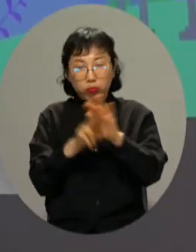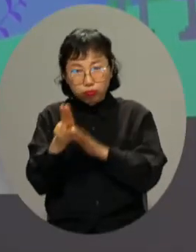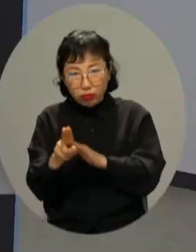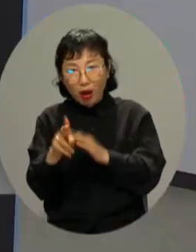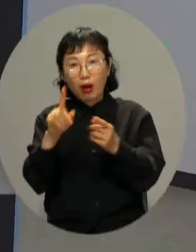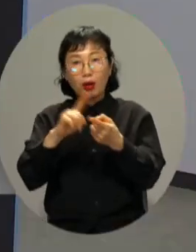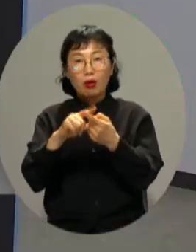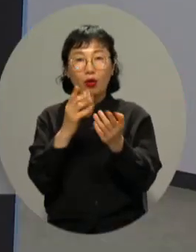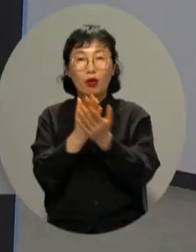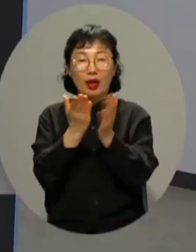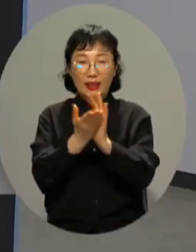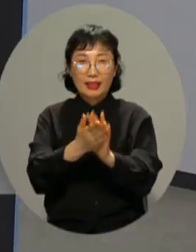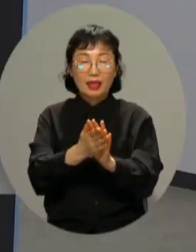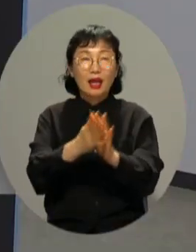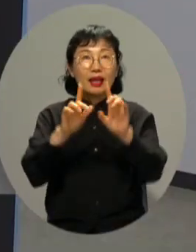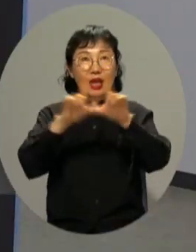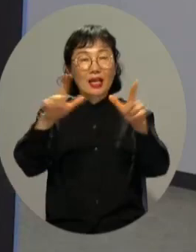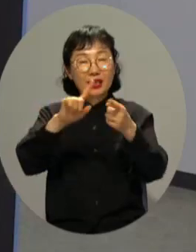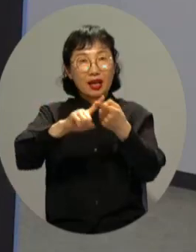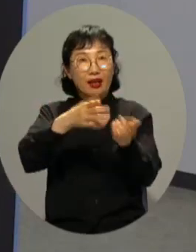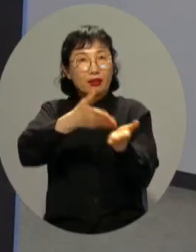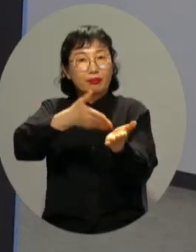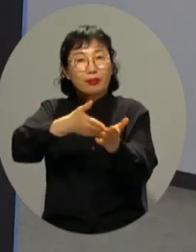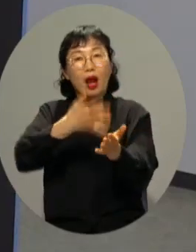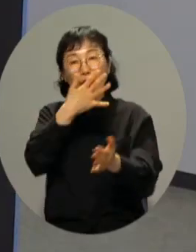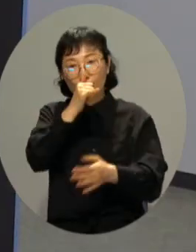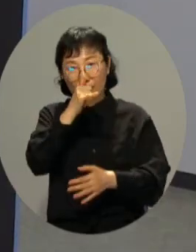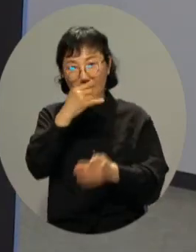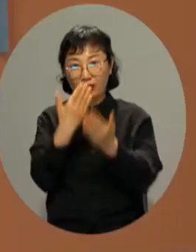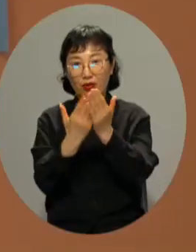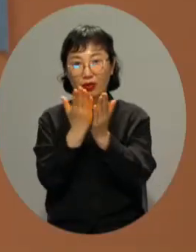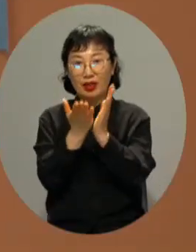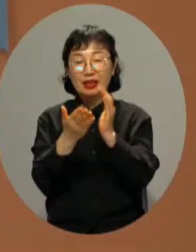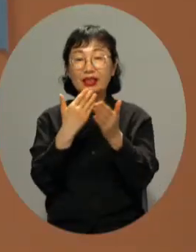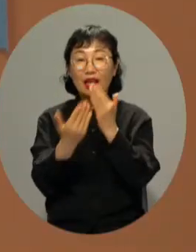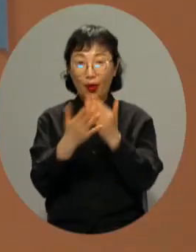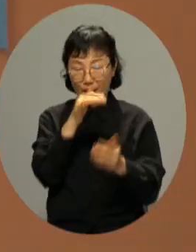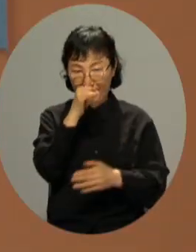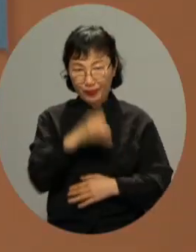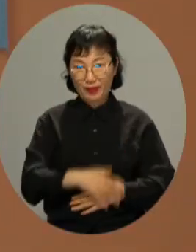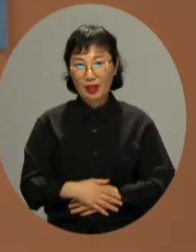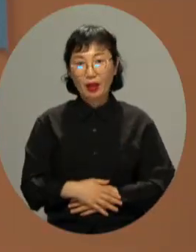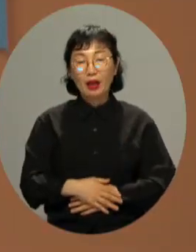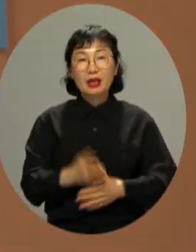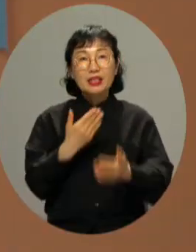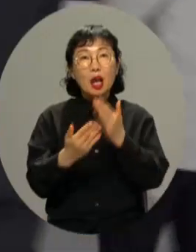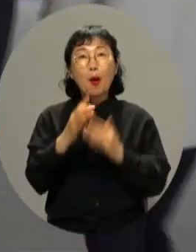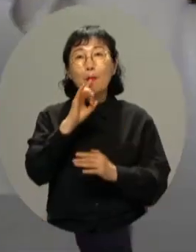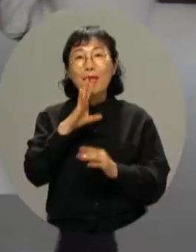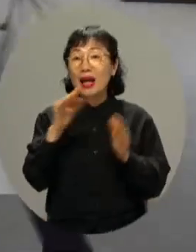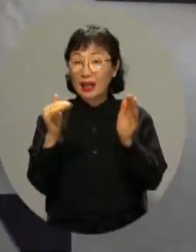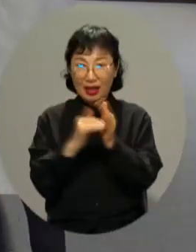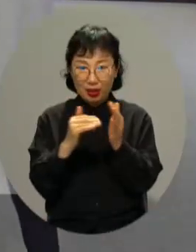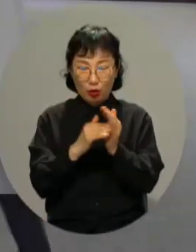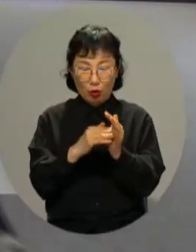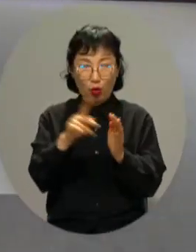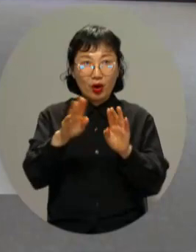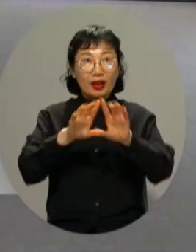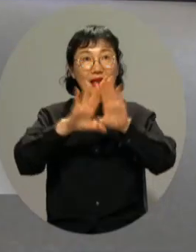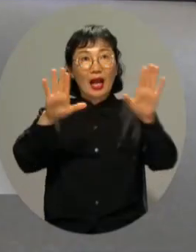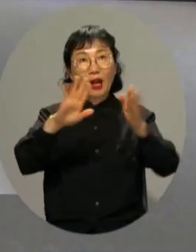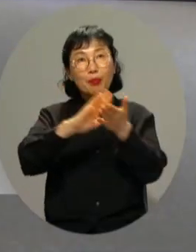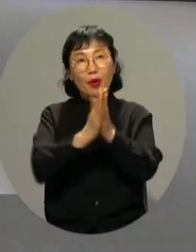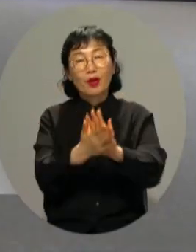되어 직접 일기예보를 해볼 수도 있습니다. 체험에만 그치는 것이 아니라 기후변화의 경각심을